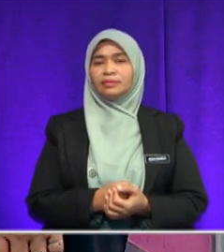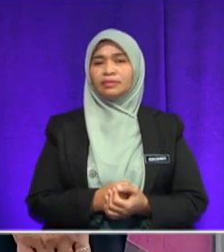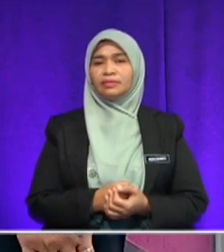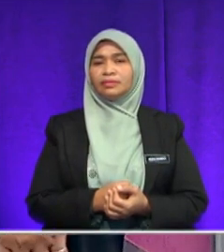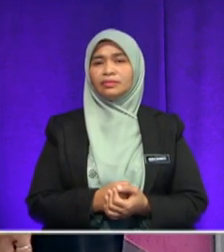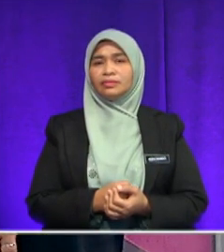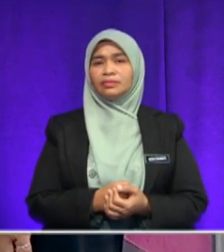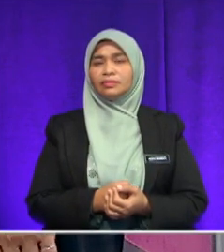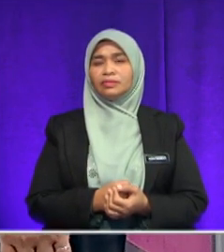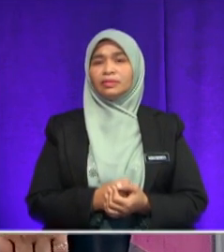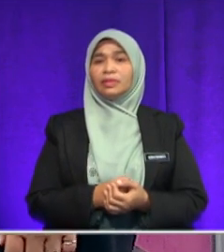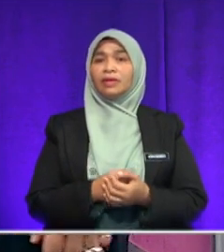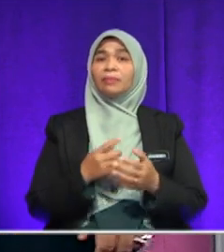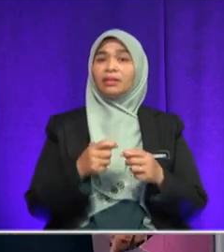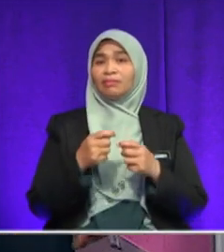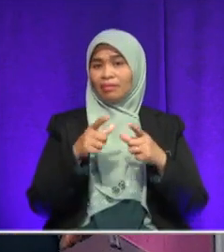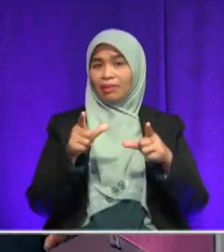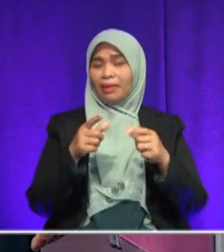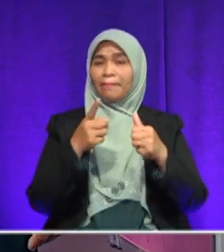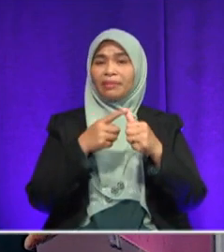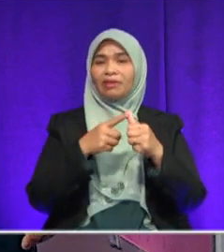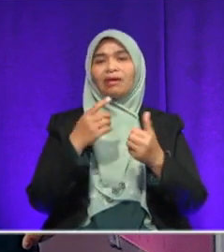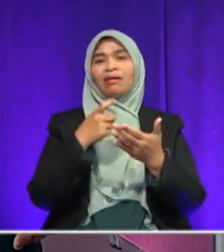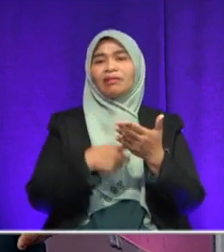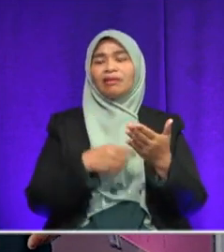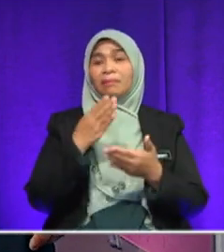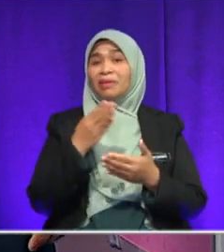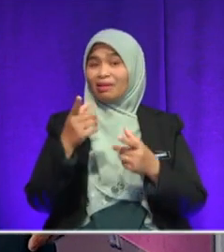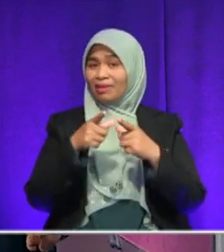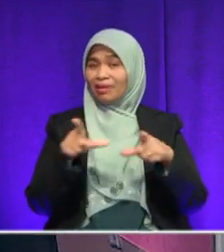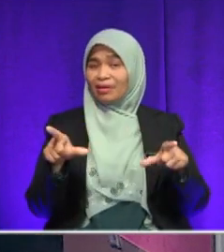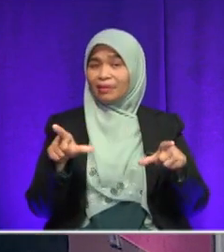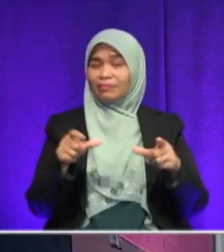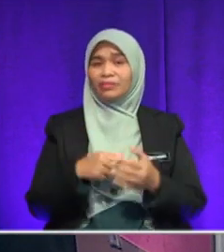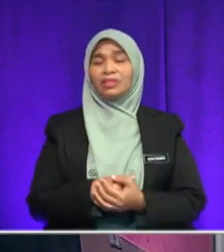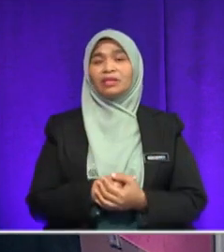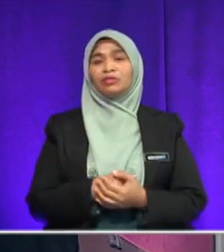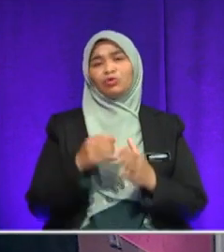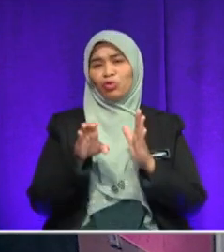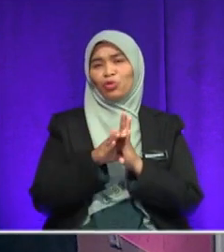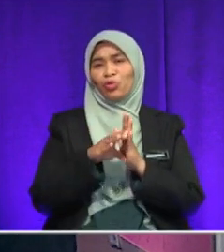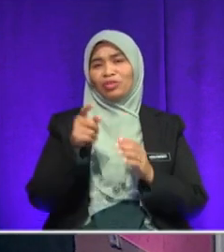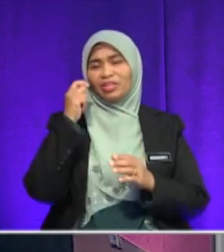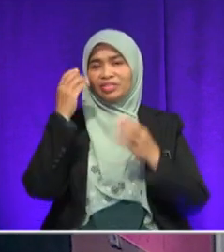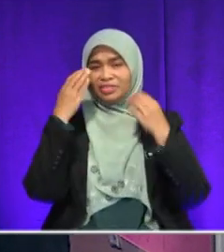Penentulah yang pertama adalah harga barang lain. Okey, sebab tadi saya tanya Hanif di antara